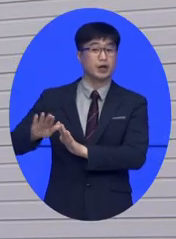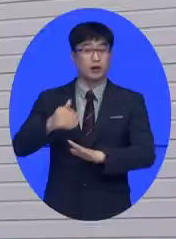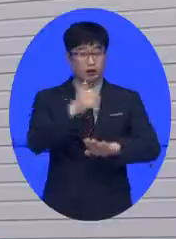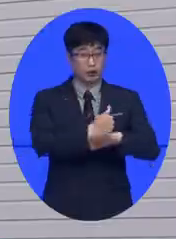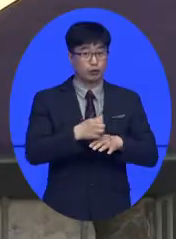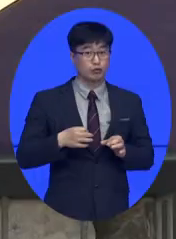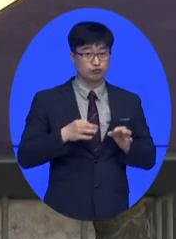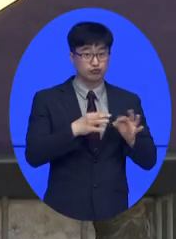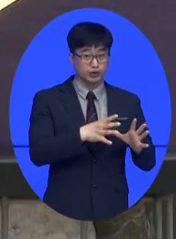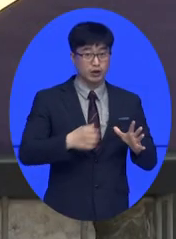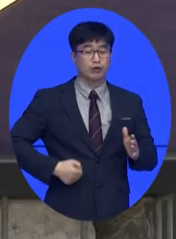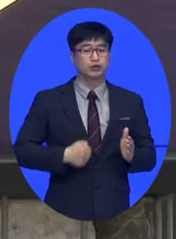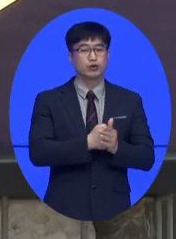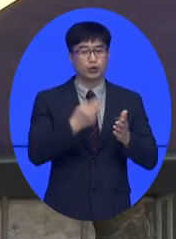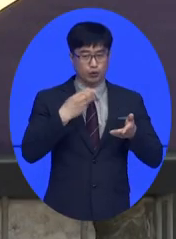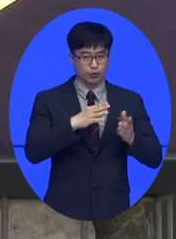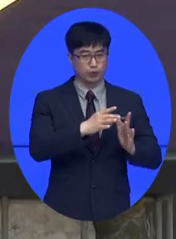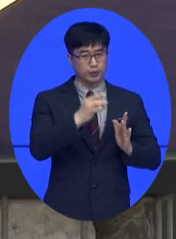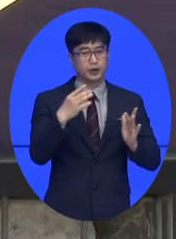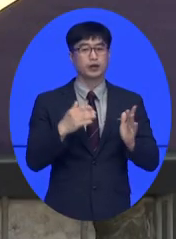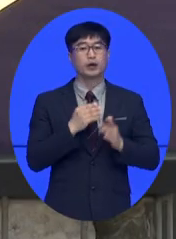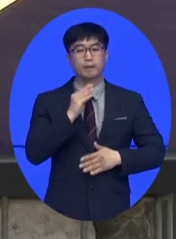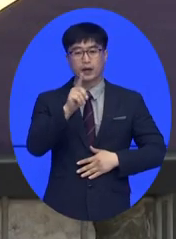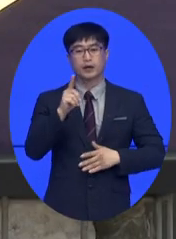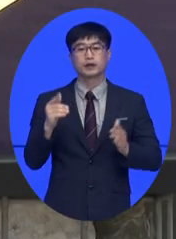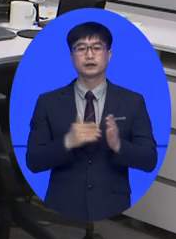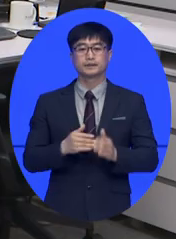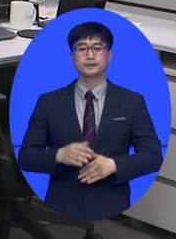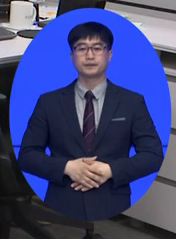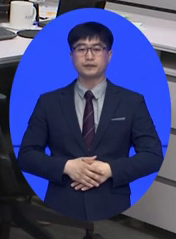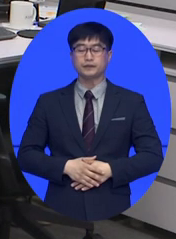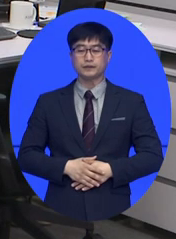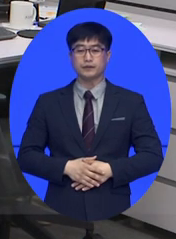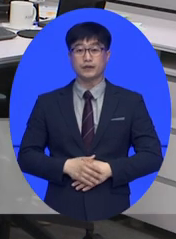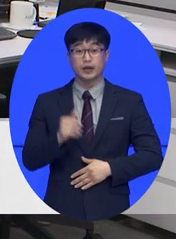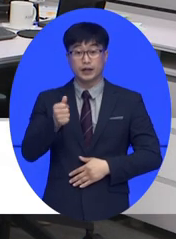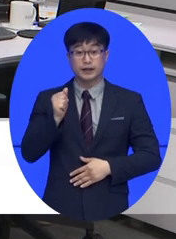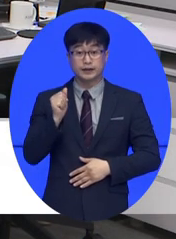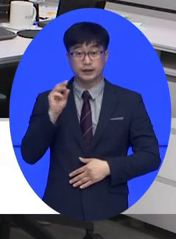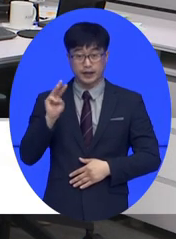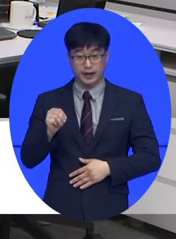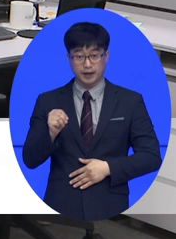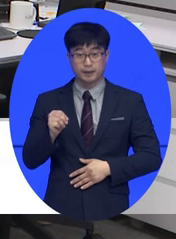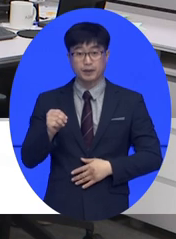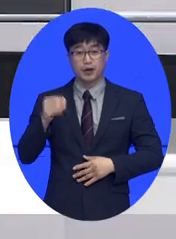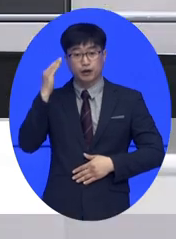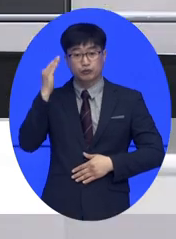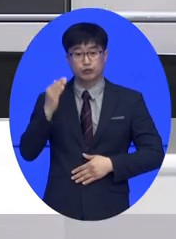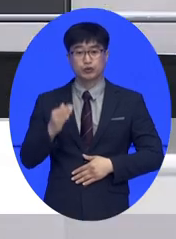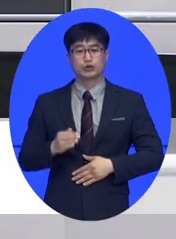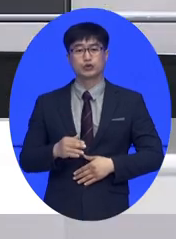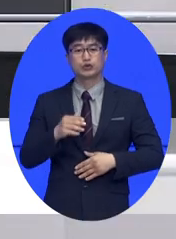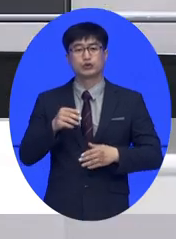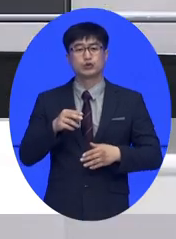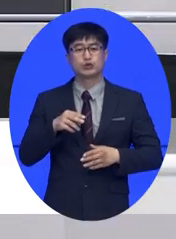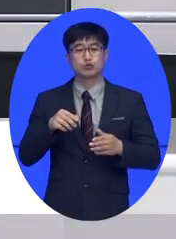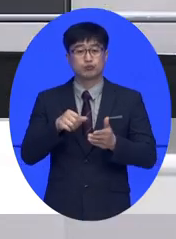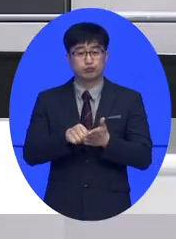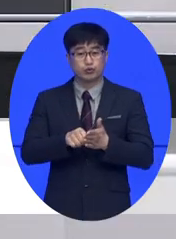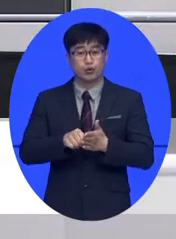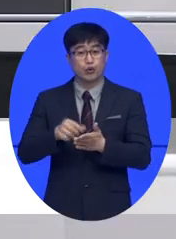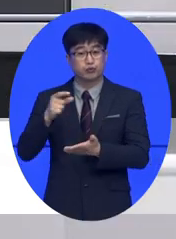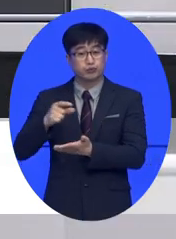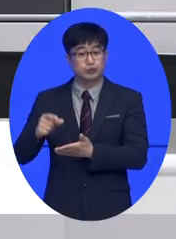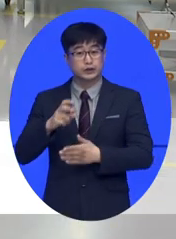최종 투자처로 경기도를 택했다고 전해집니다. ASM 코리아가 소재와 부품의 70%를